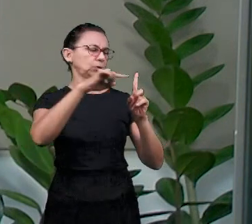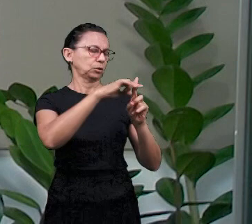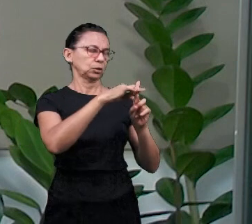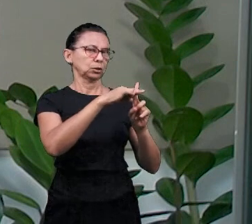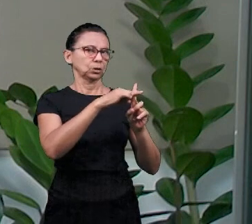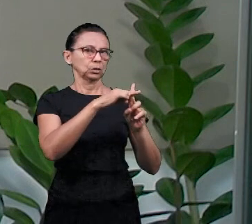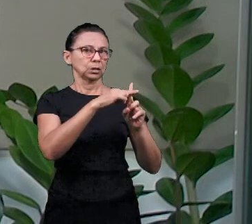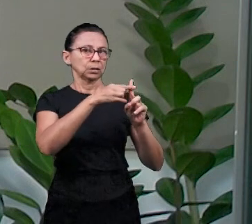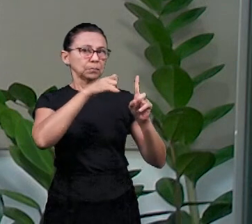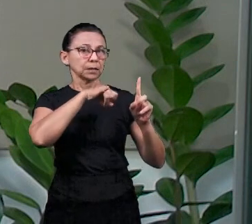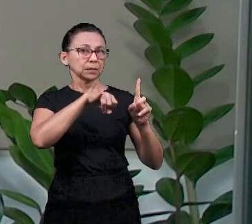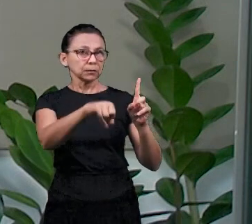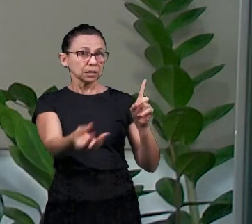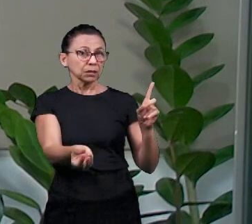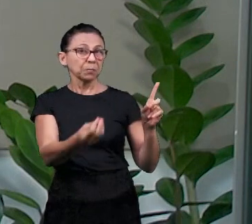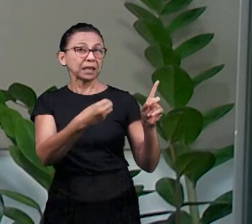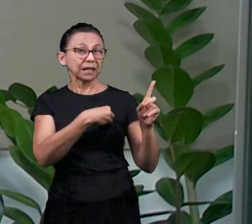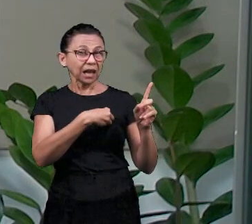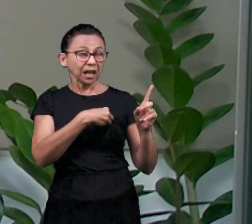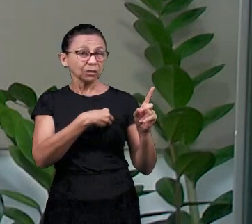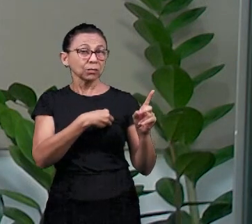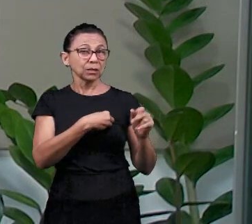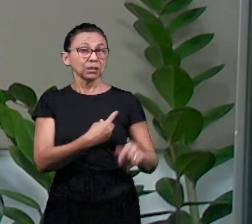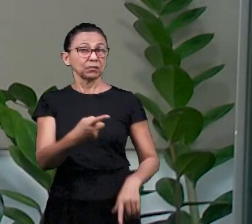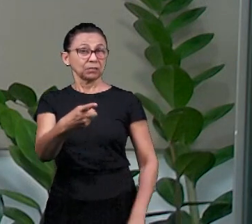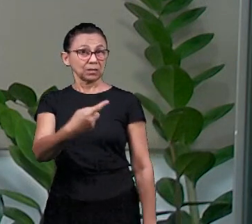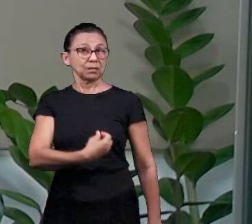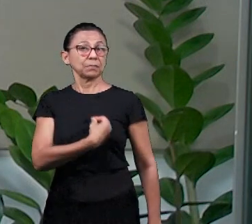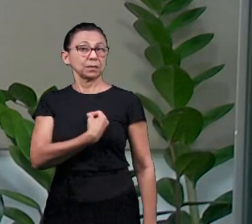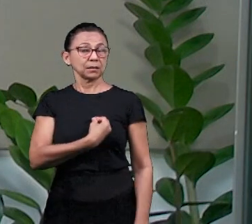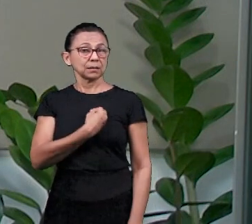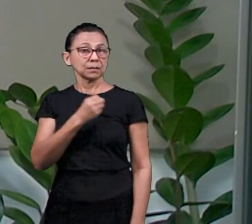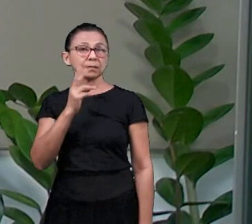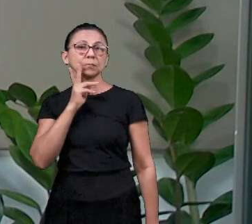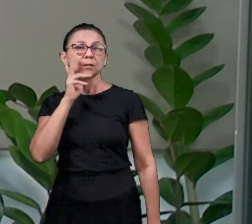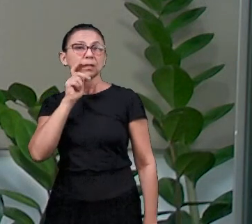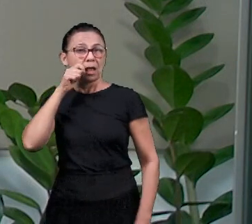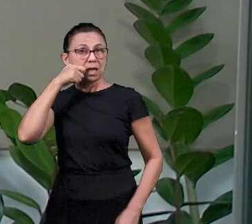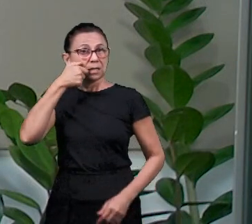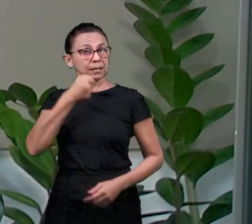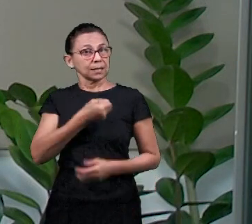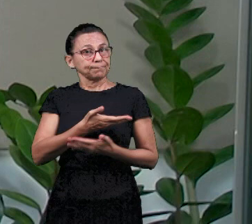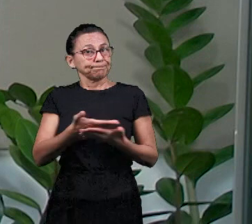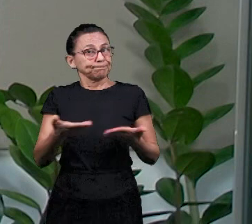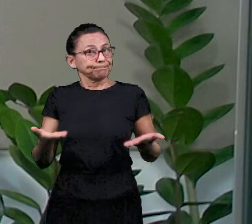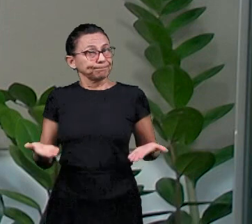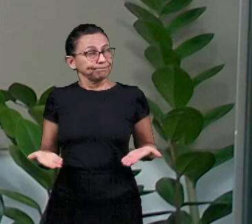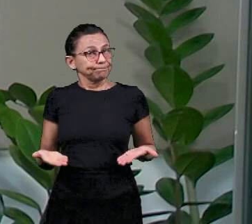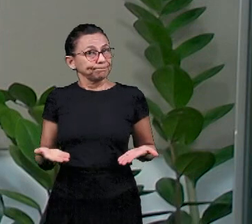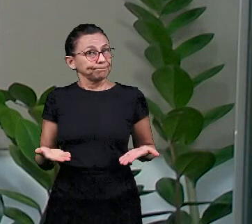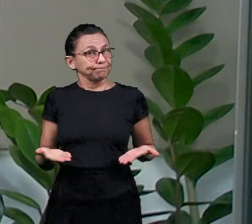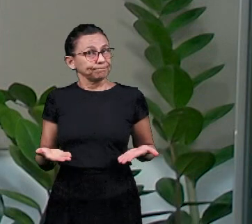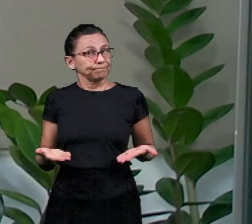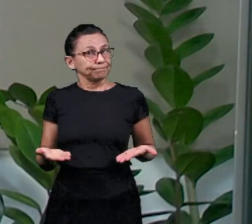propre condamnation. Donc les personnes doivent comprendre que les choses ne sont pas comme ça.